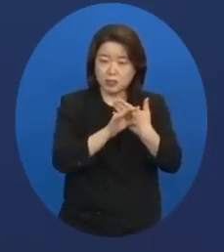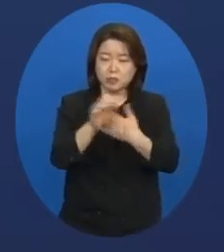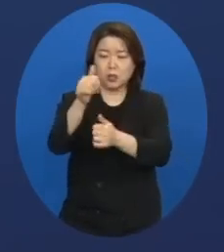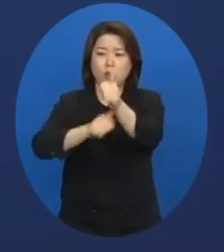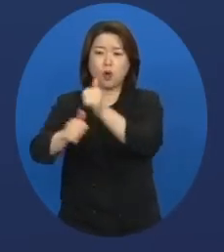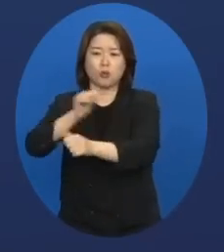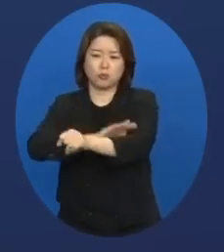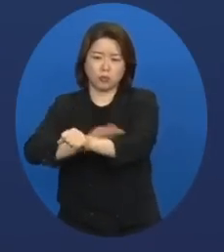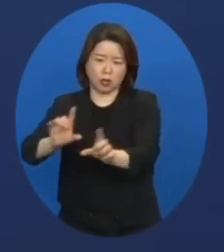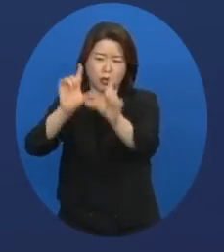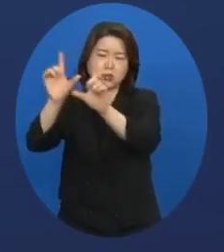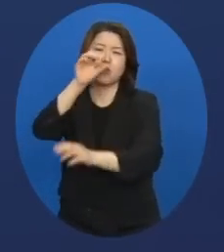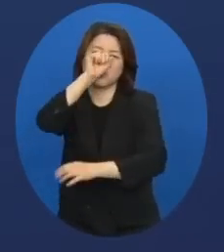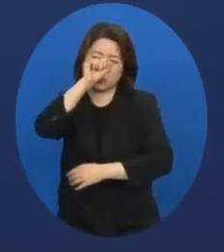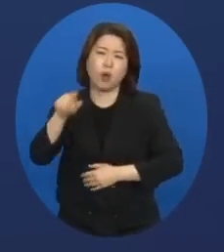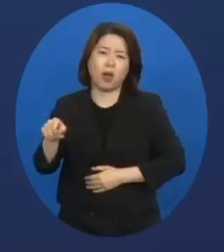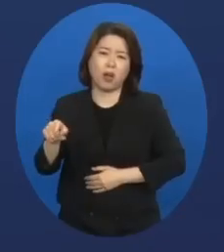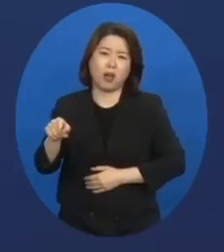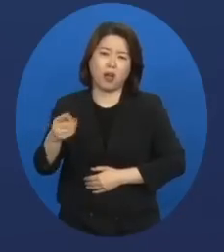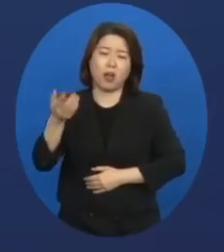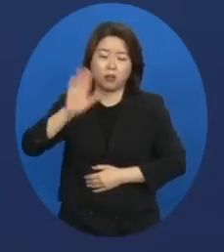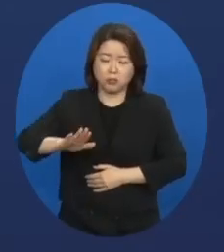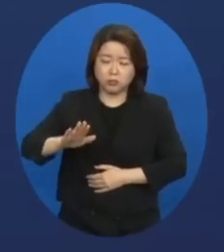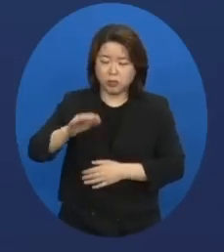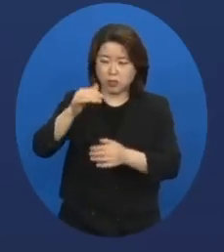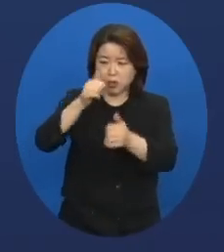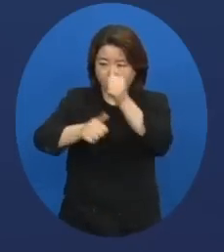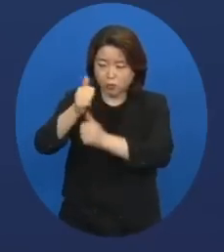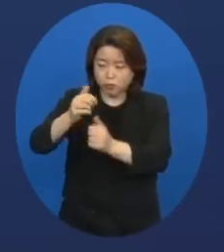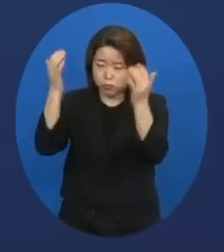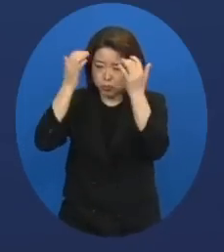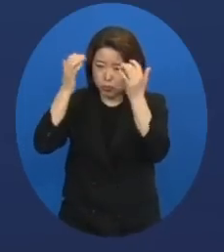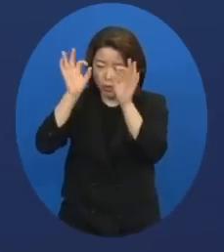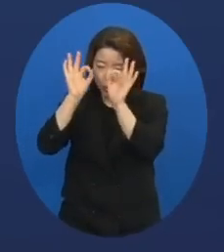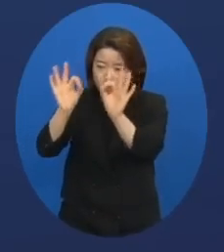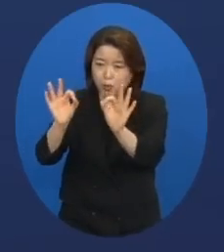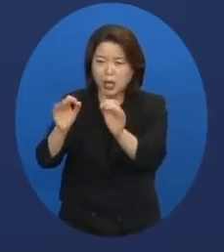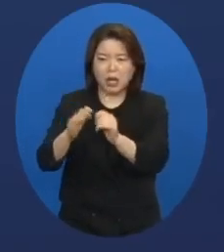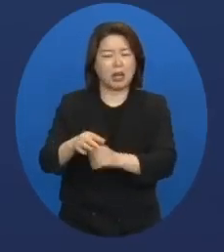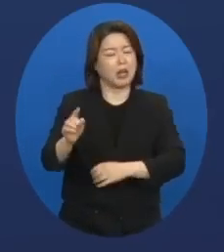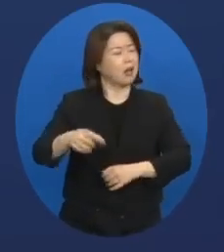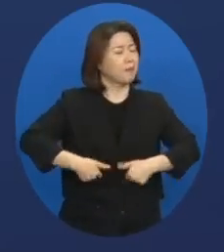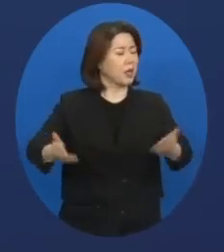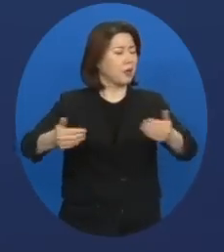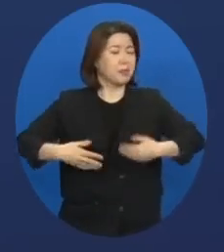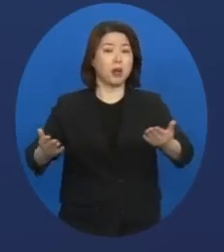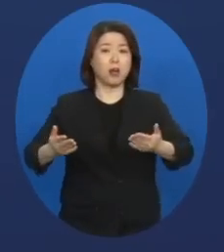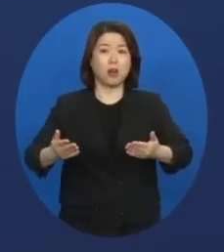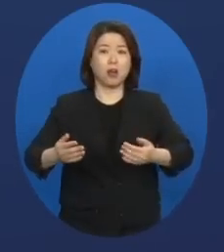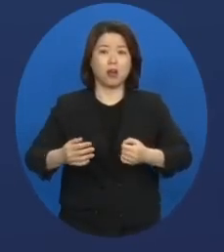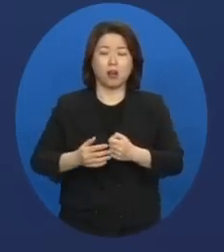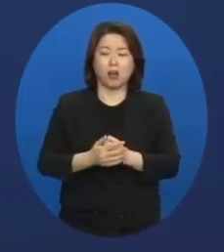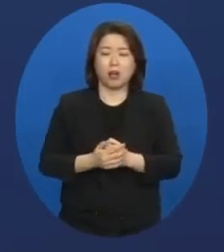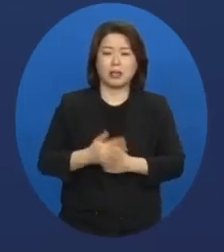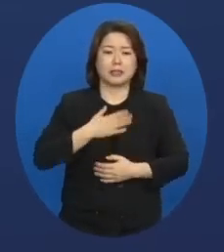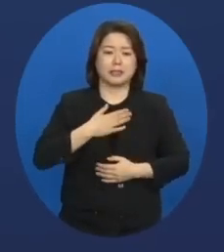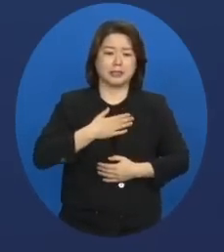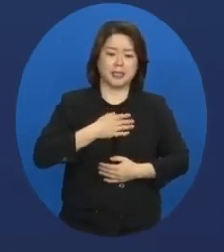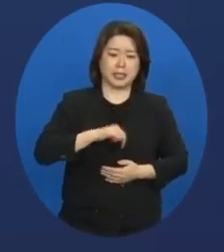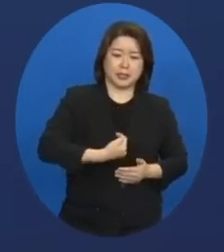살아야 되잖아요. 후손들이 고생하는 거 보고 다 쓸데없는 일이야. 결국은 실속 있게 살아야